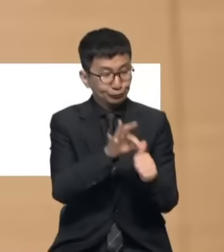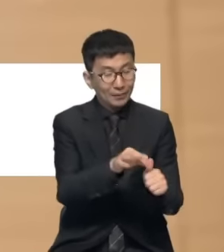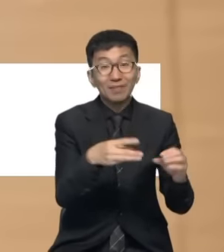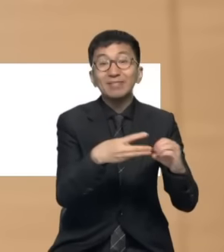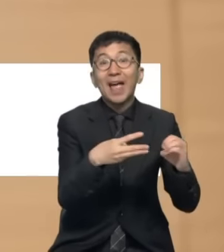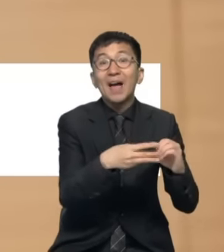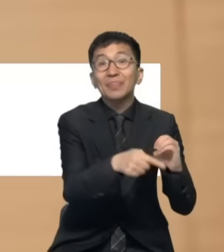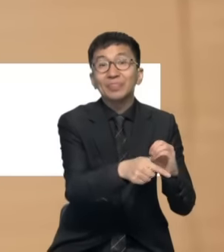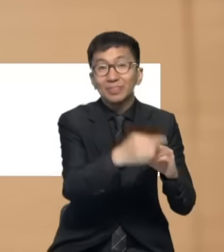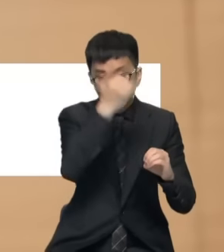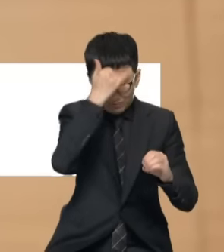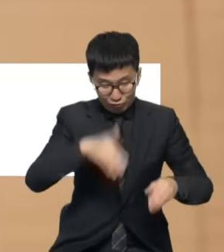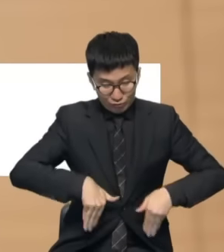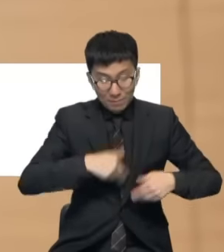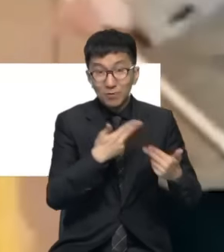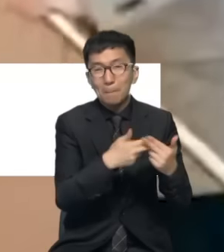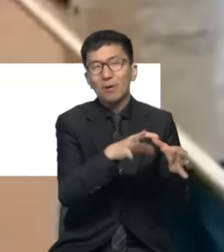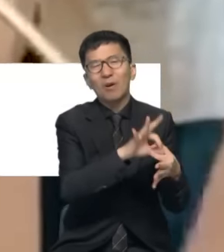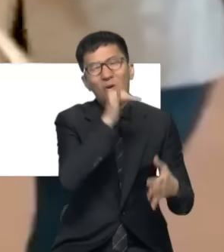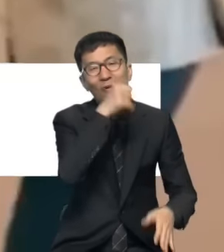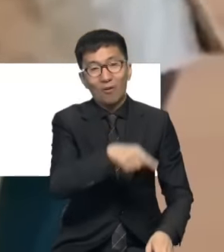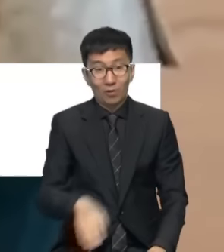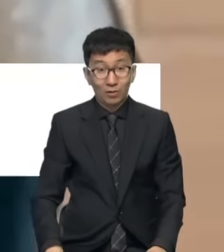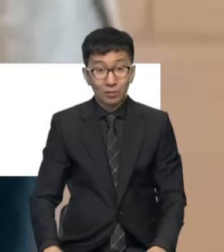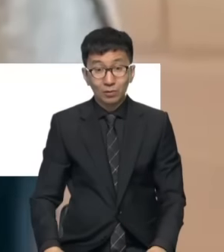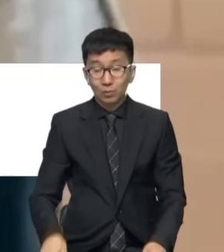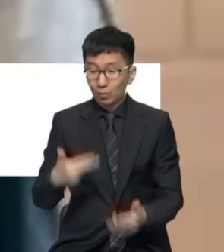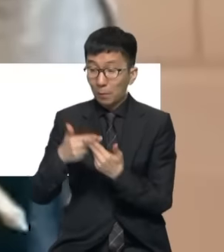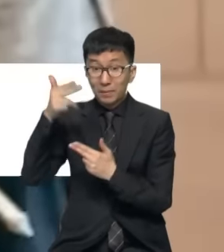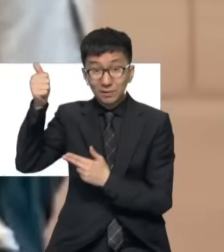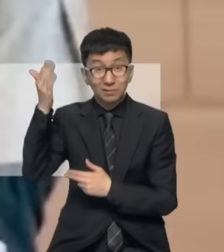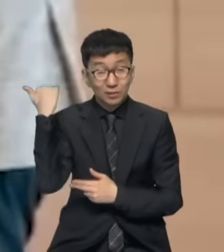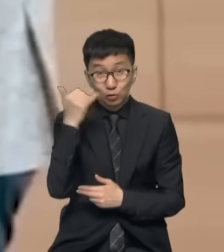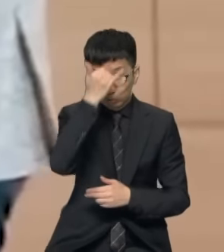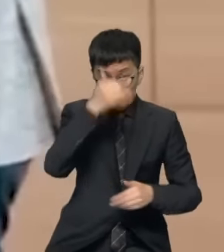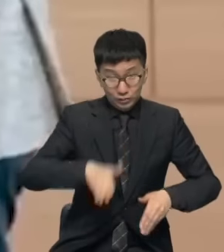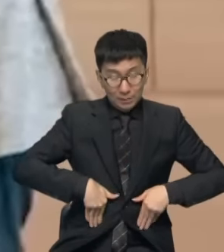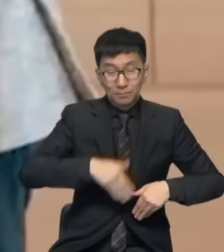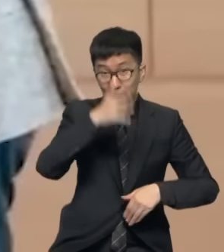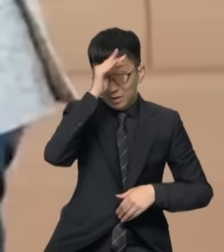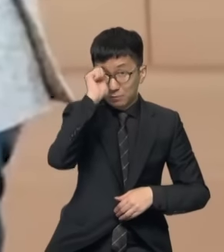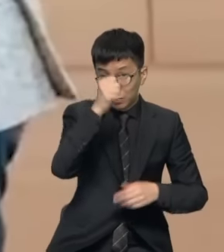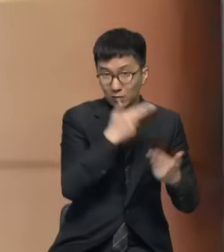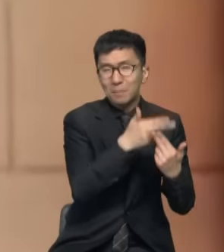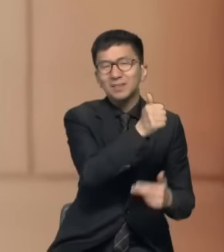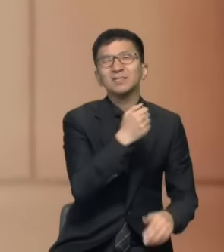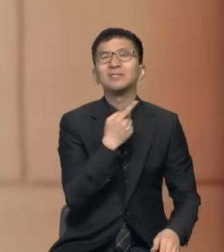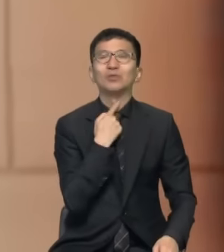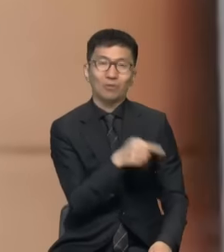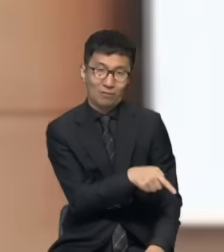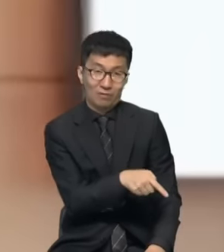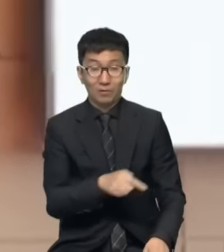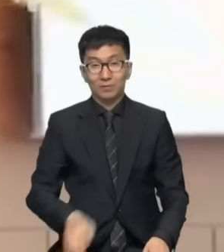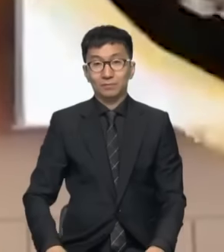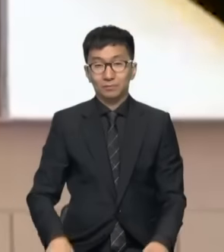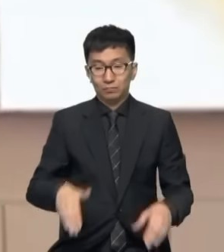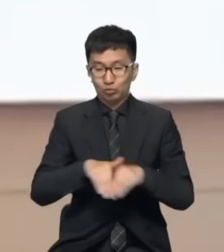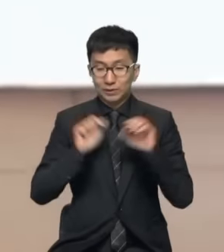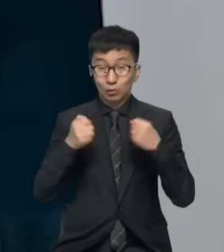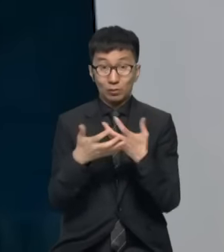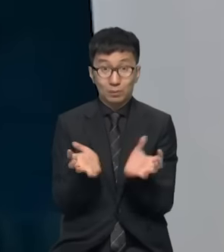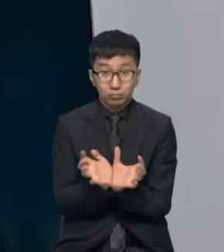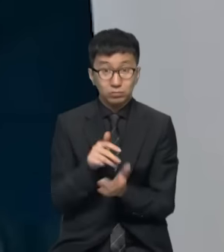또 김태규 현 회장이 전 충남 배드민턴 협회장이었다는 점과 무관하지 않습니다. 문체부는